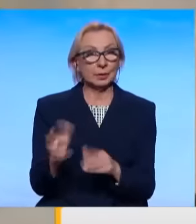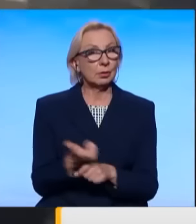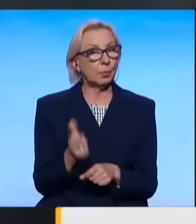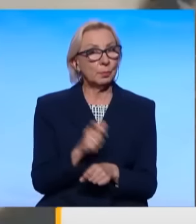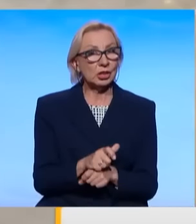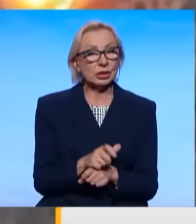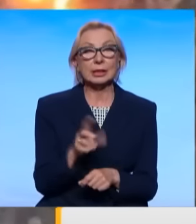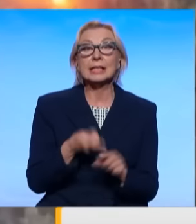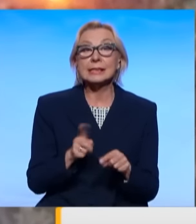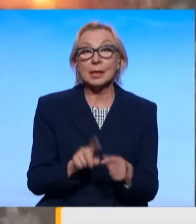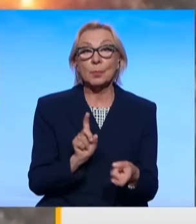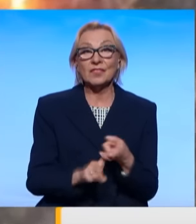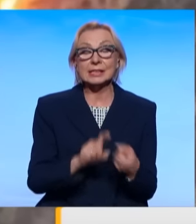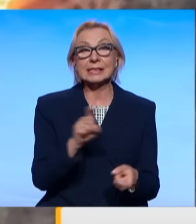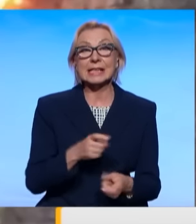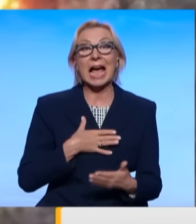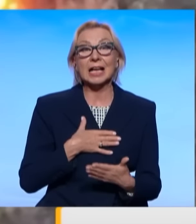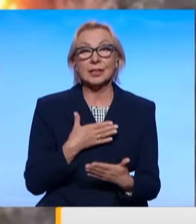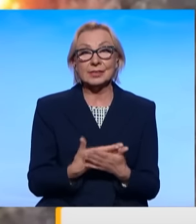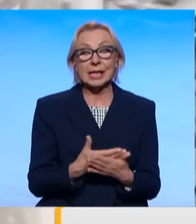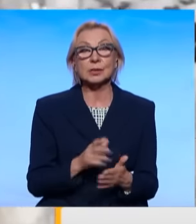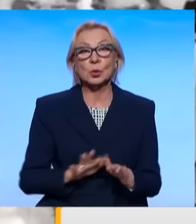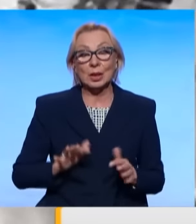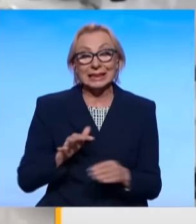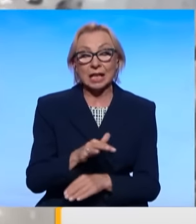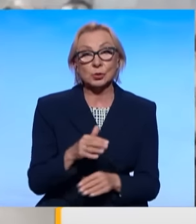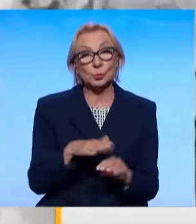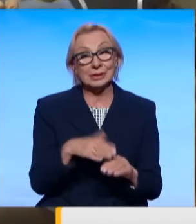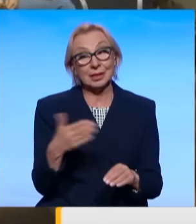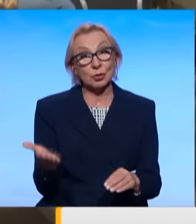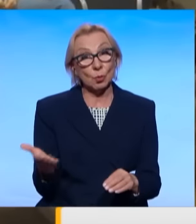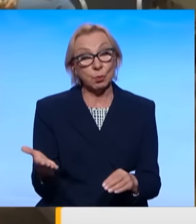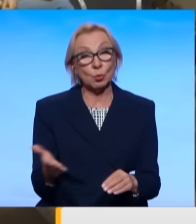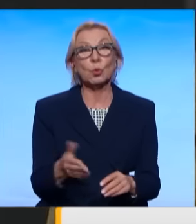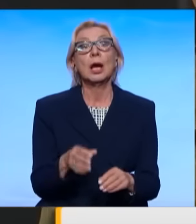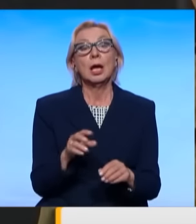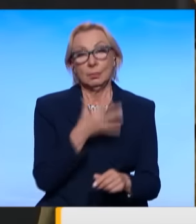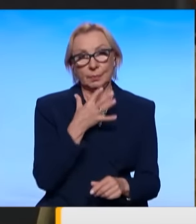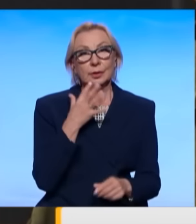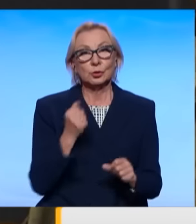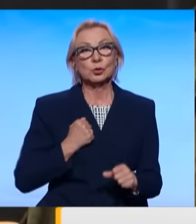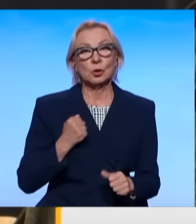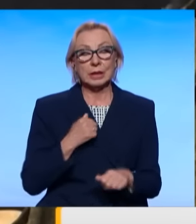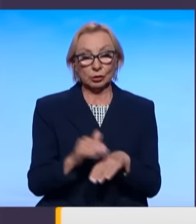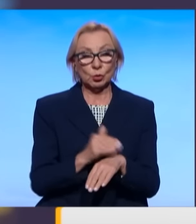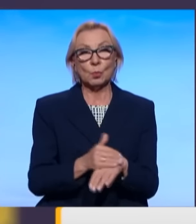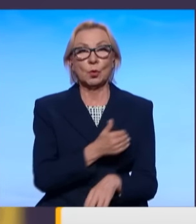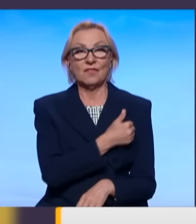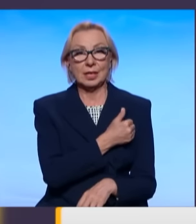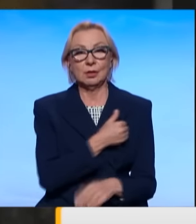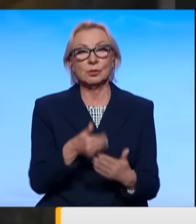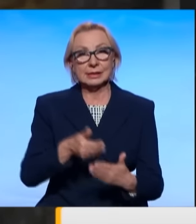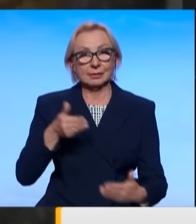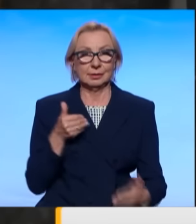побільшало. Насамперед, це пов'язано із активізацією наступу з їхнього боку. Крім того, чимало солдат добровільно